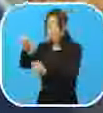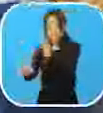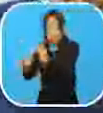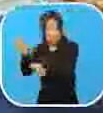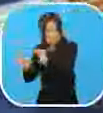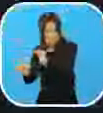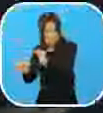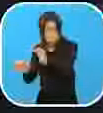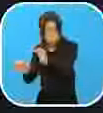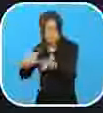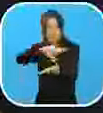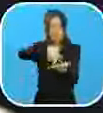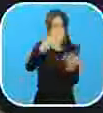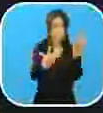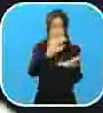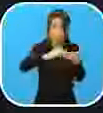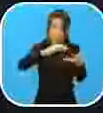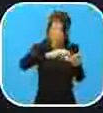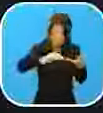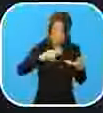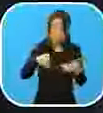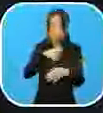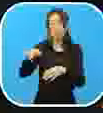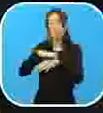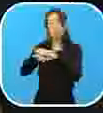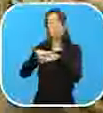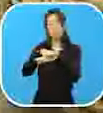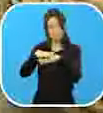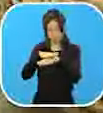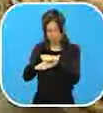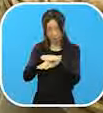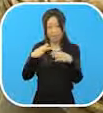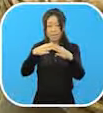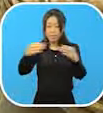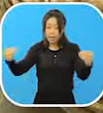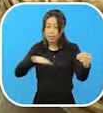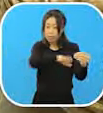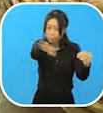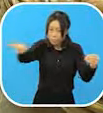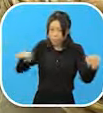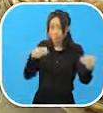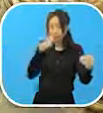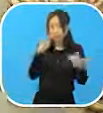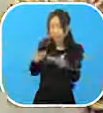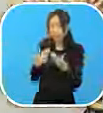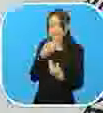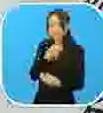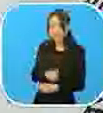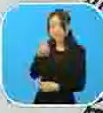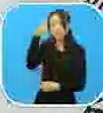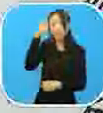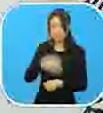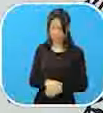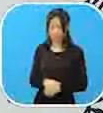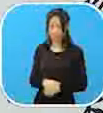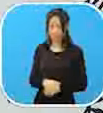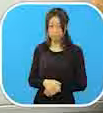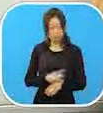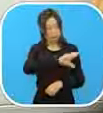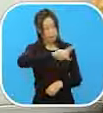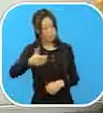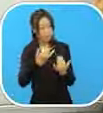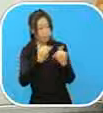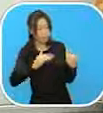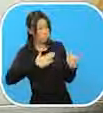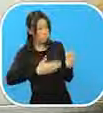そして地元の稲田をこう大事にしてですね、できれば全国の方に食べていただければ大変ありがたいと思っております。 いろんな